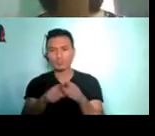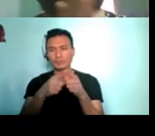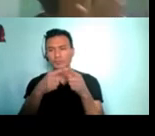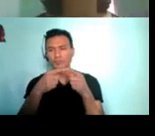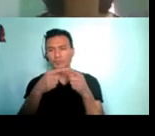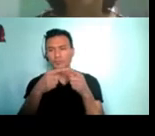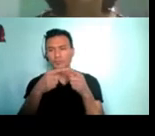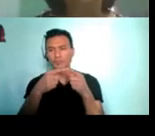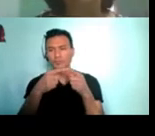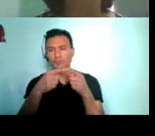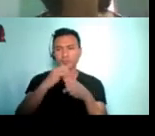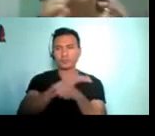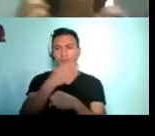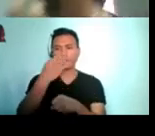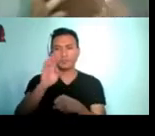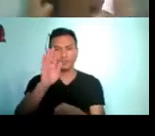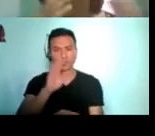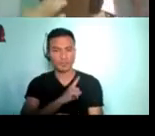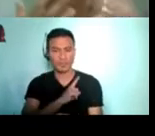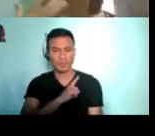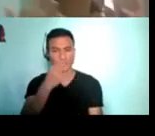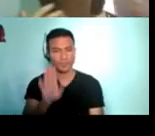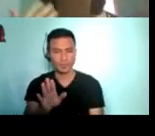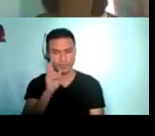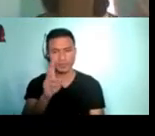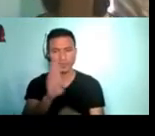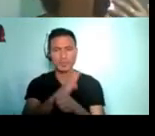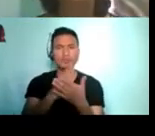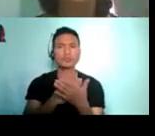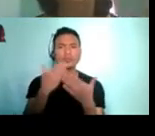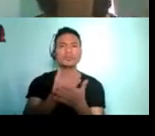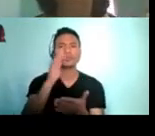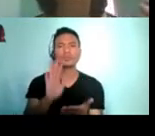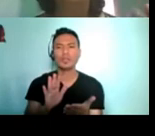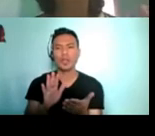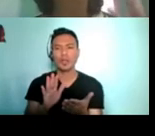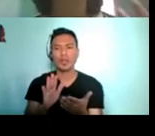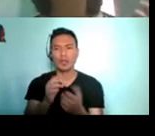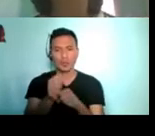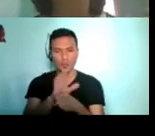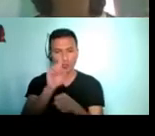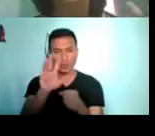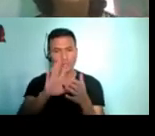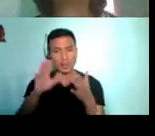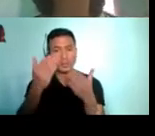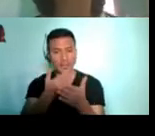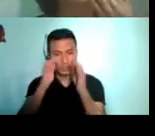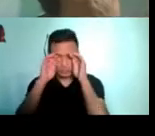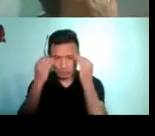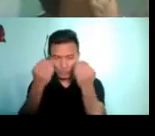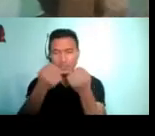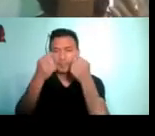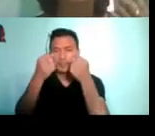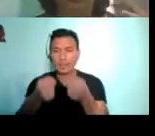बेला तिमी कसरी बच्न सक्छौ भन्दाखेरि COVID-19 बच्ने सुरक्षित रहने तरिकाहरूको बारेमा पनि अहिलेको अवस्थामा